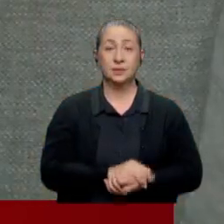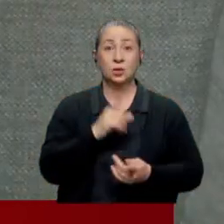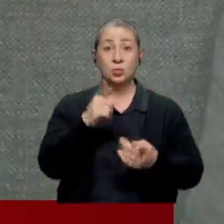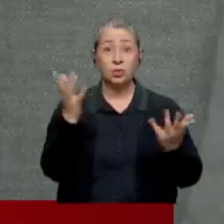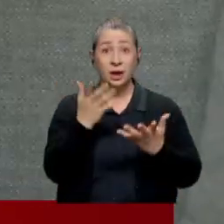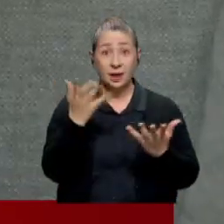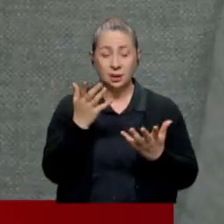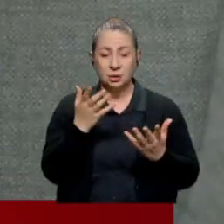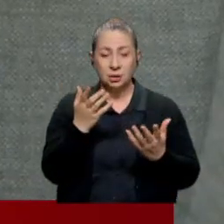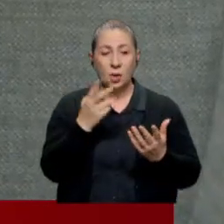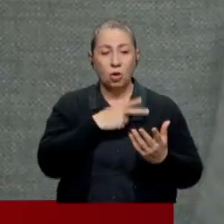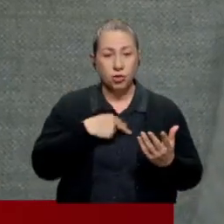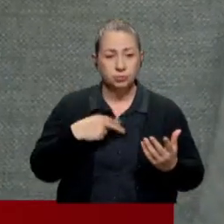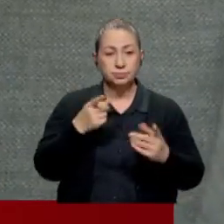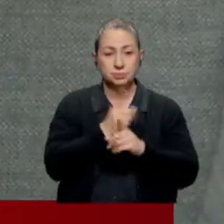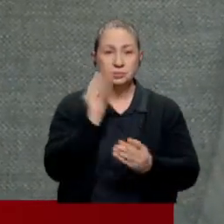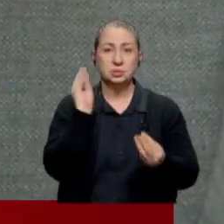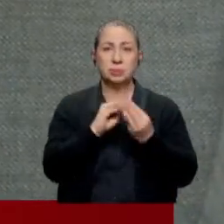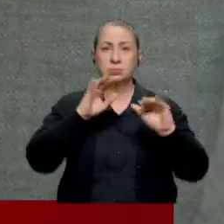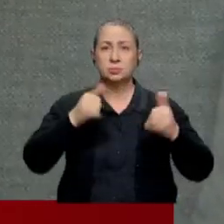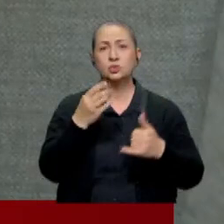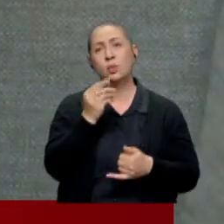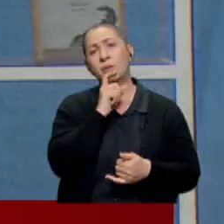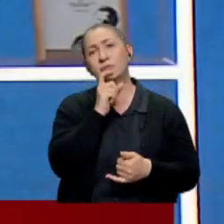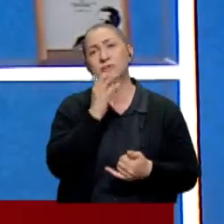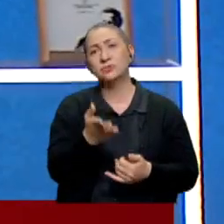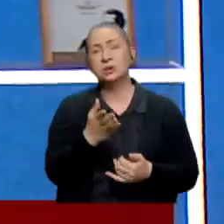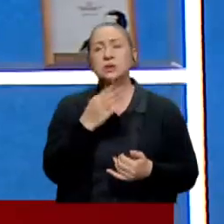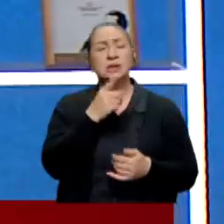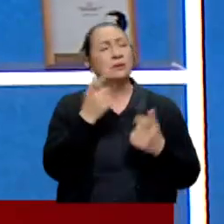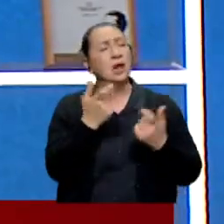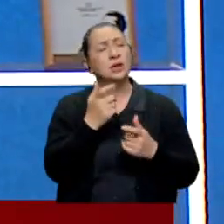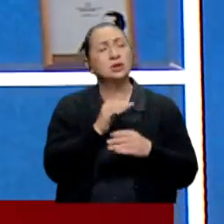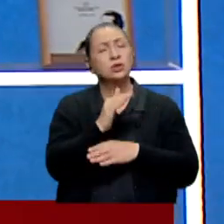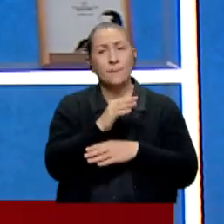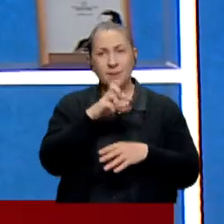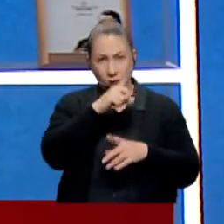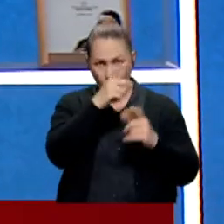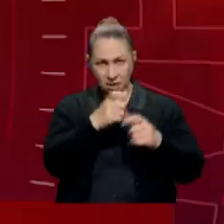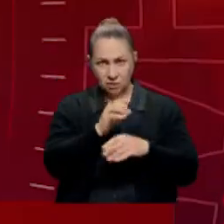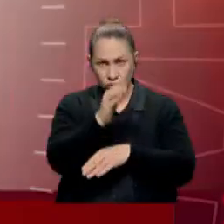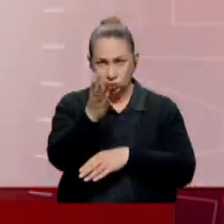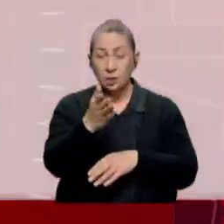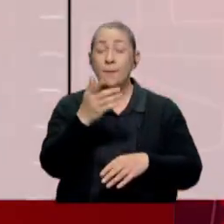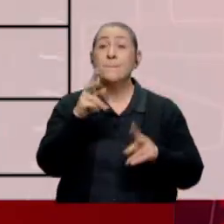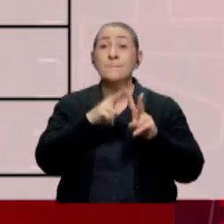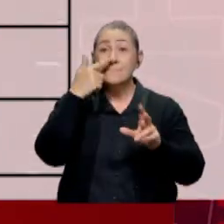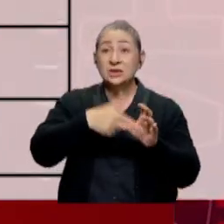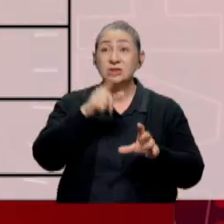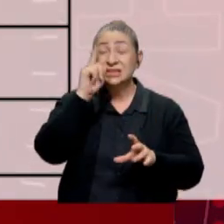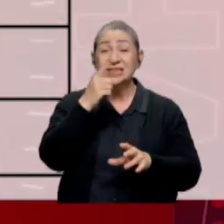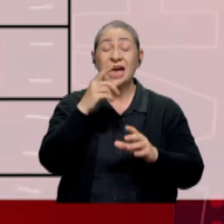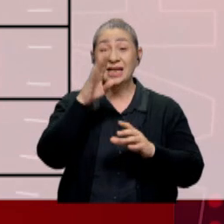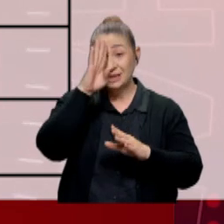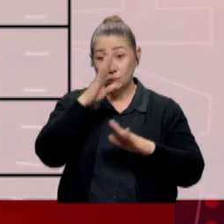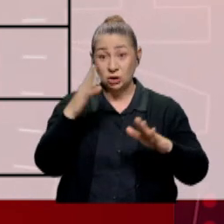kadar toplu taşımaya zam yapılıyor mesela. Çok yanlış bir şey çünkü. Sen nerede yaşıyorsun? Patagonya'da mı yaşıyorsun? Mazot zammı sadece